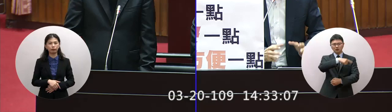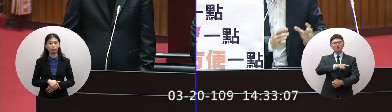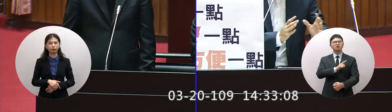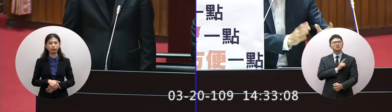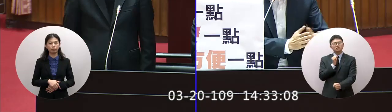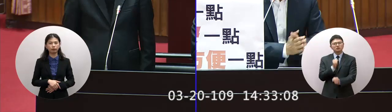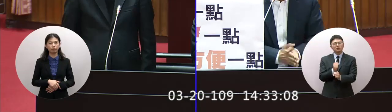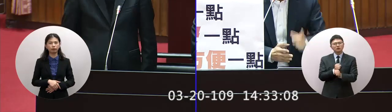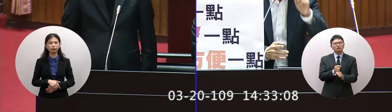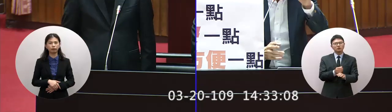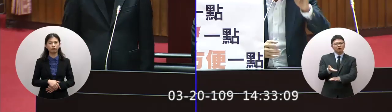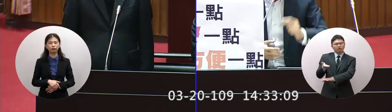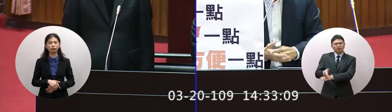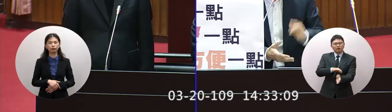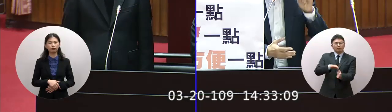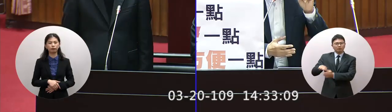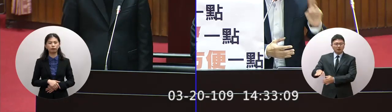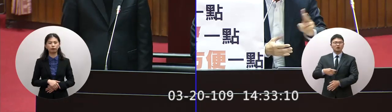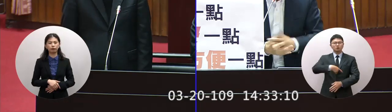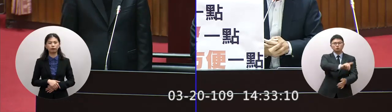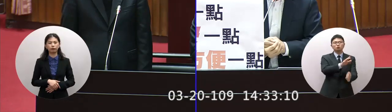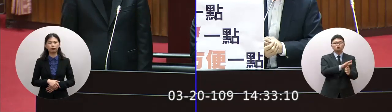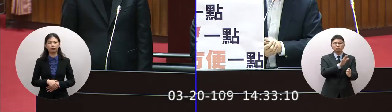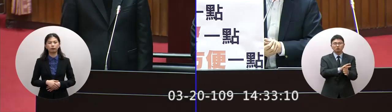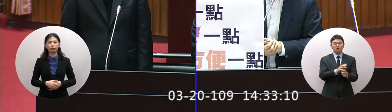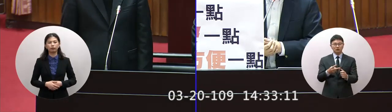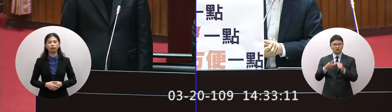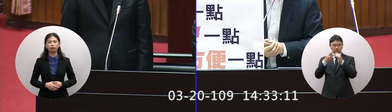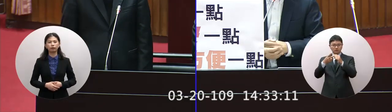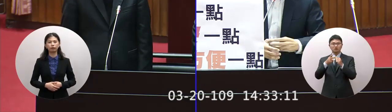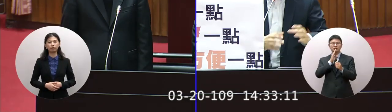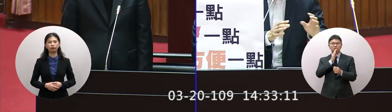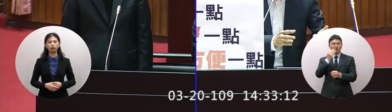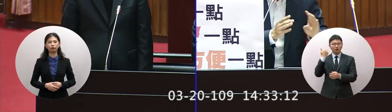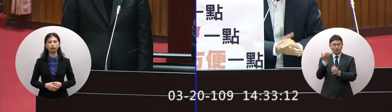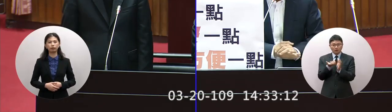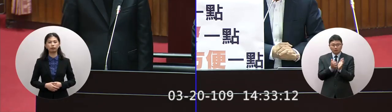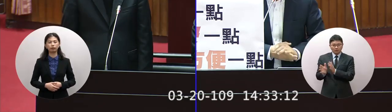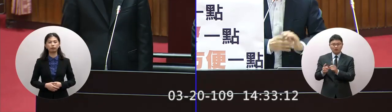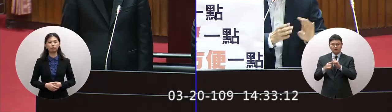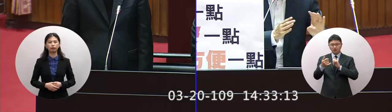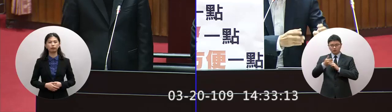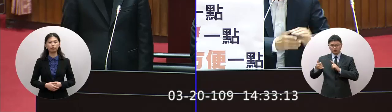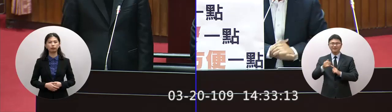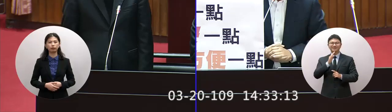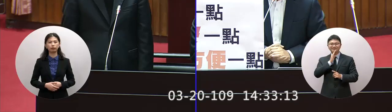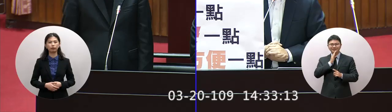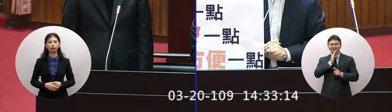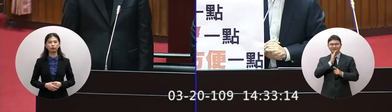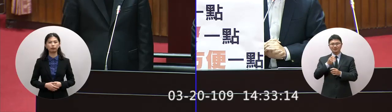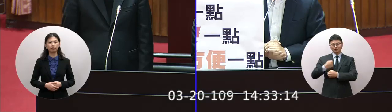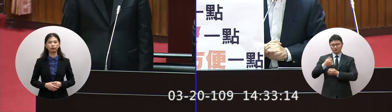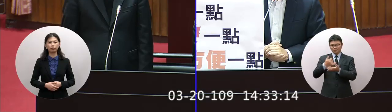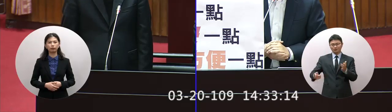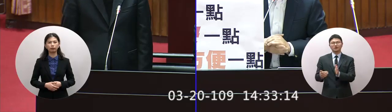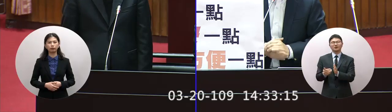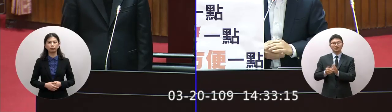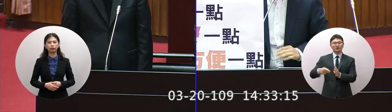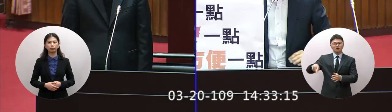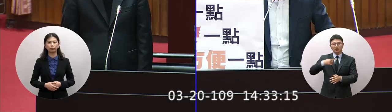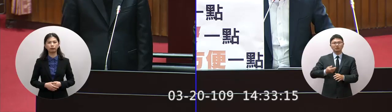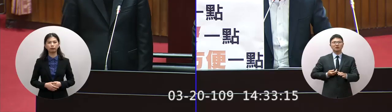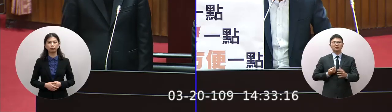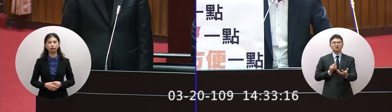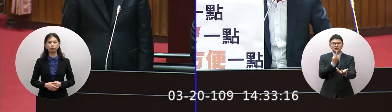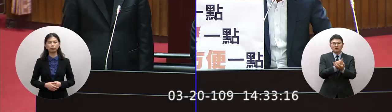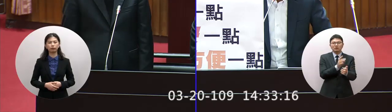的工作来支援这件事情，这是第一行。第二个就是我们的后备人员，事实上他就是民间人士来做投入的。那我想请教第一